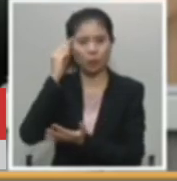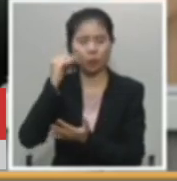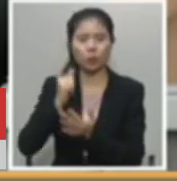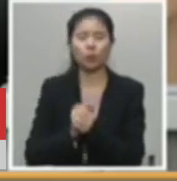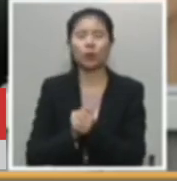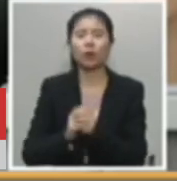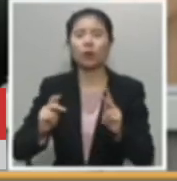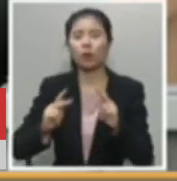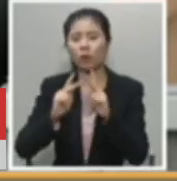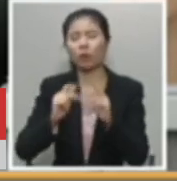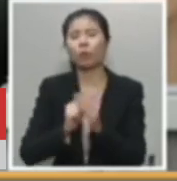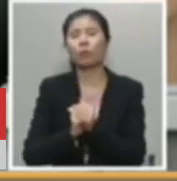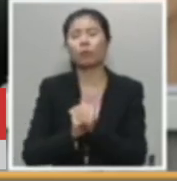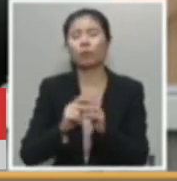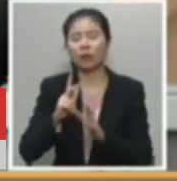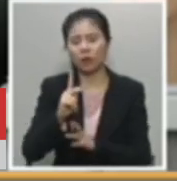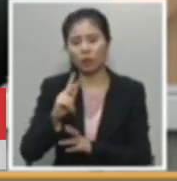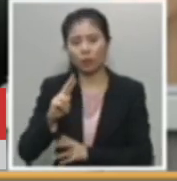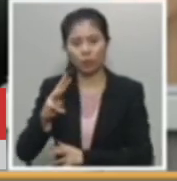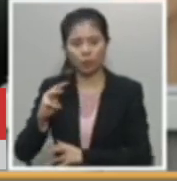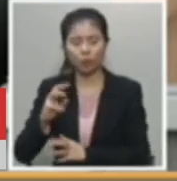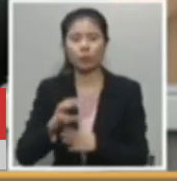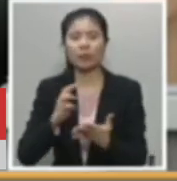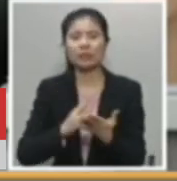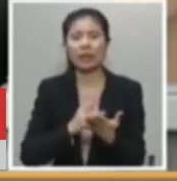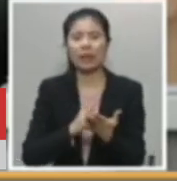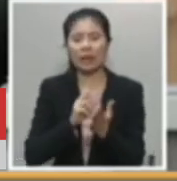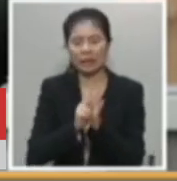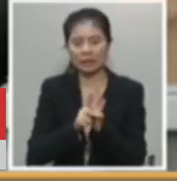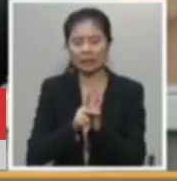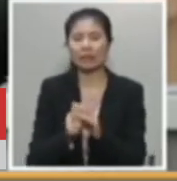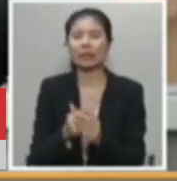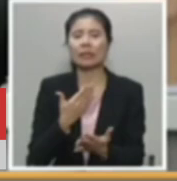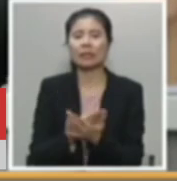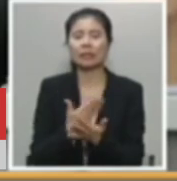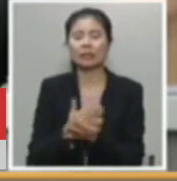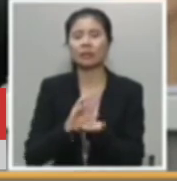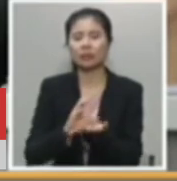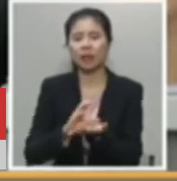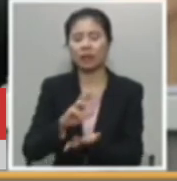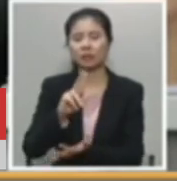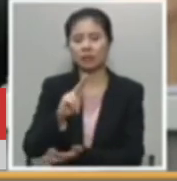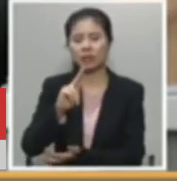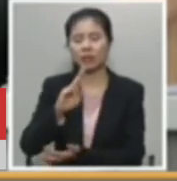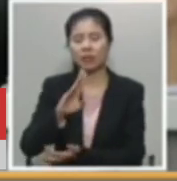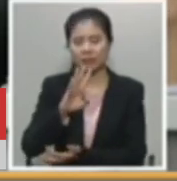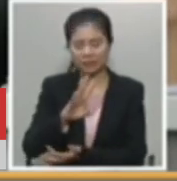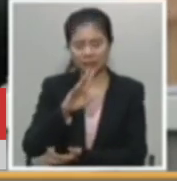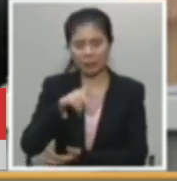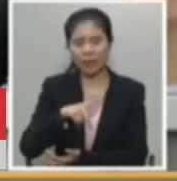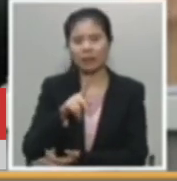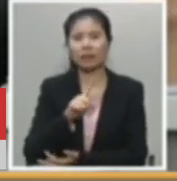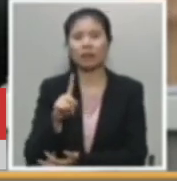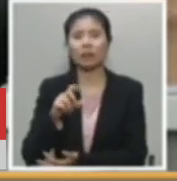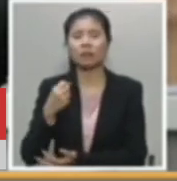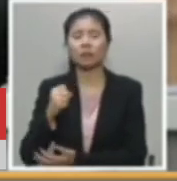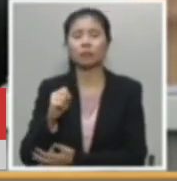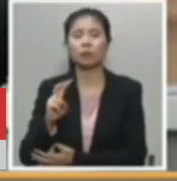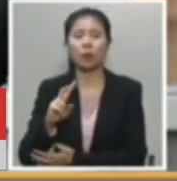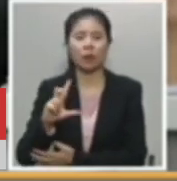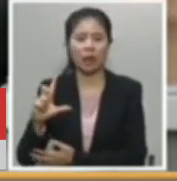จำเป็นมากในปี2562ตั้งงบไว้ 4,102 ล้านบาท